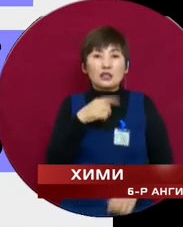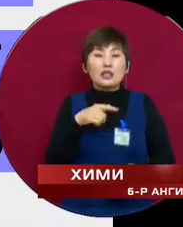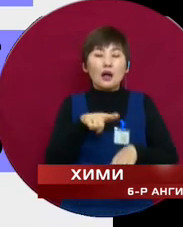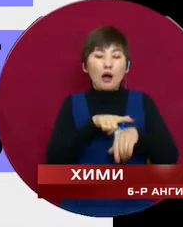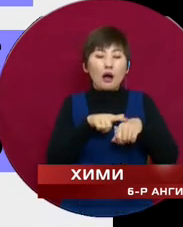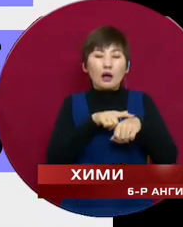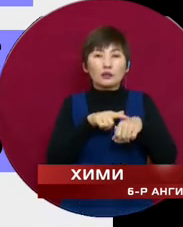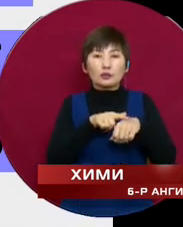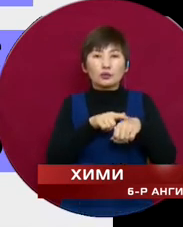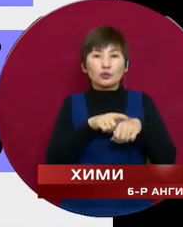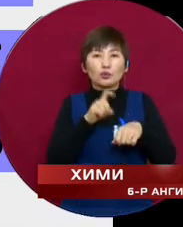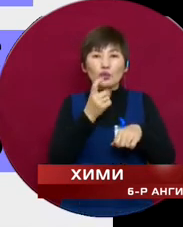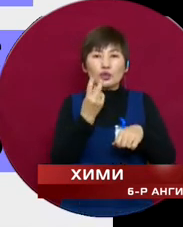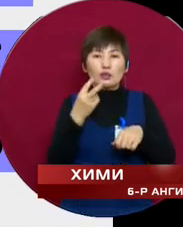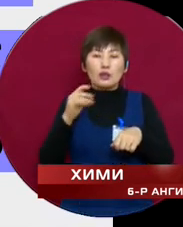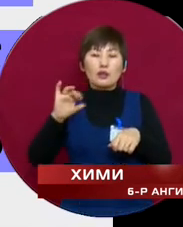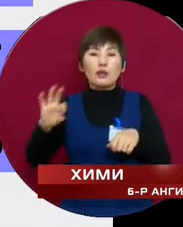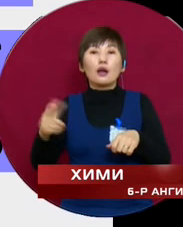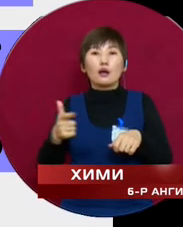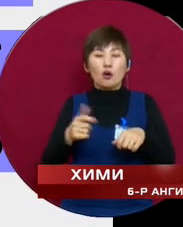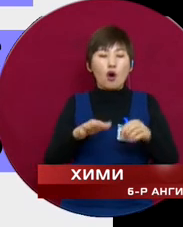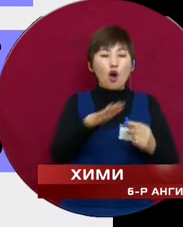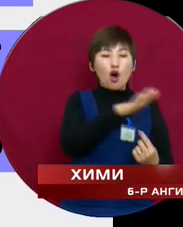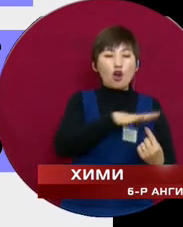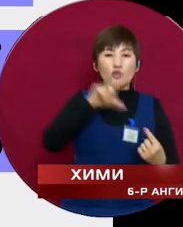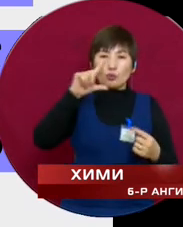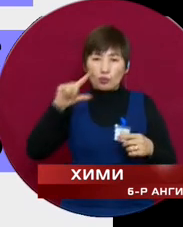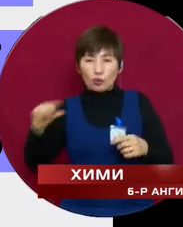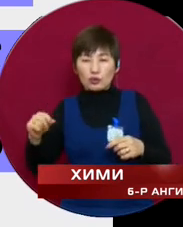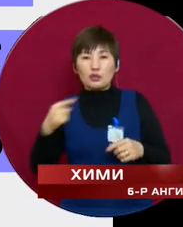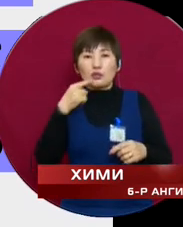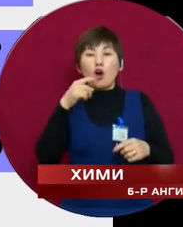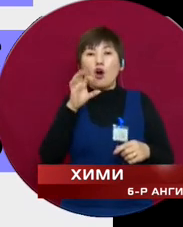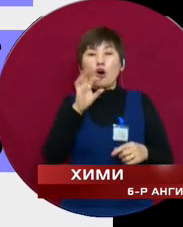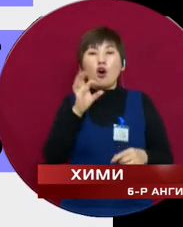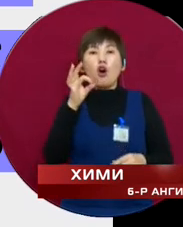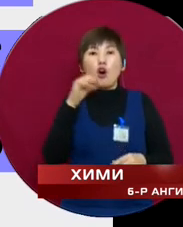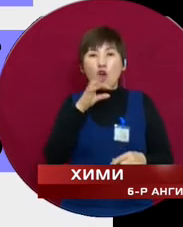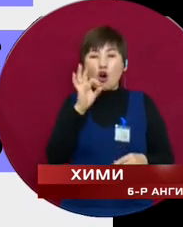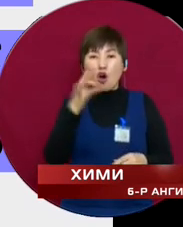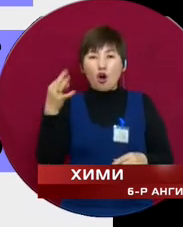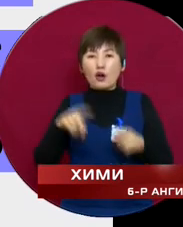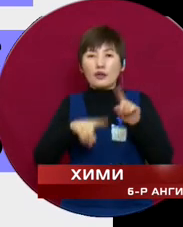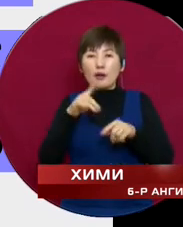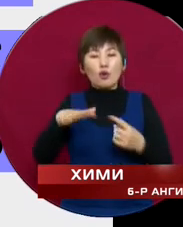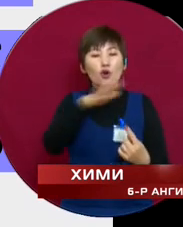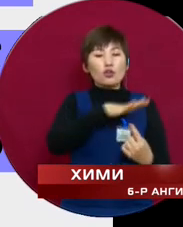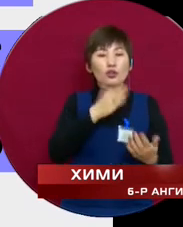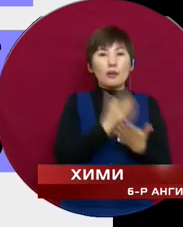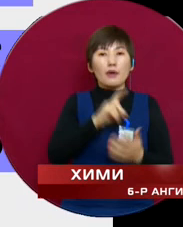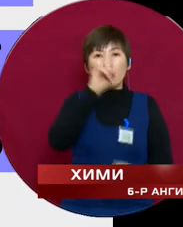гадаргуудээр хүчлэг орчинг бууруулахын тулд шүдний оо ямар орчинтой байх шаардлагатай вэ?